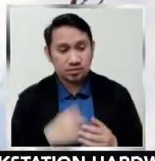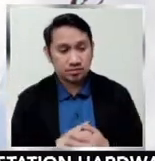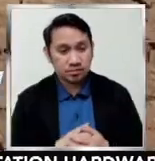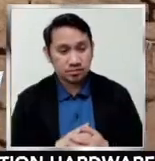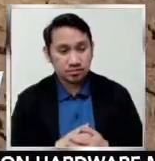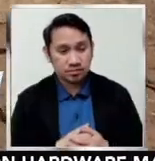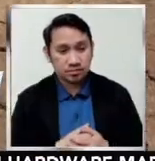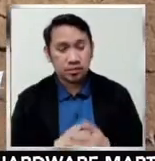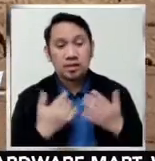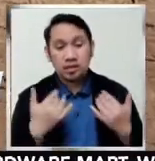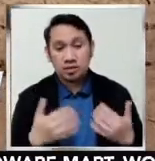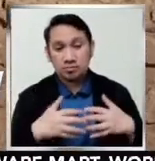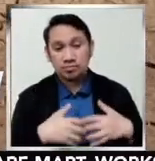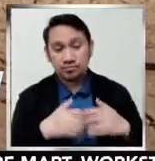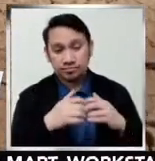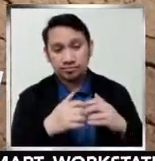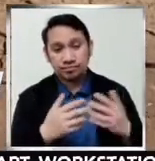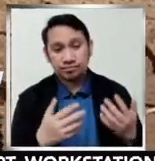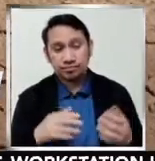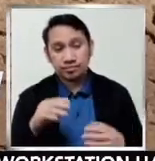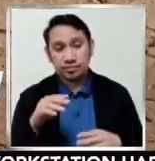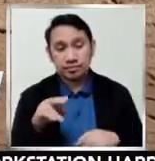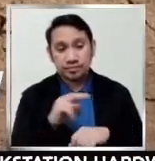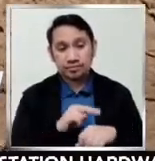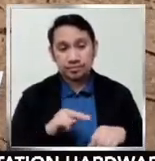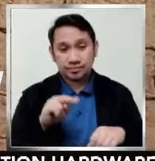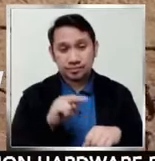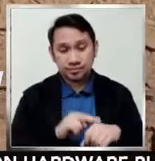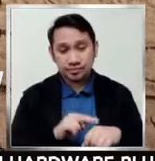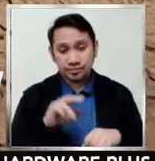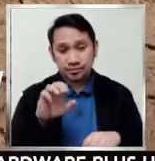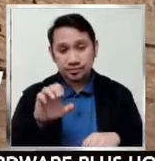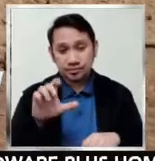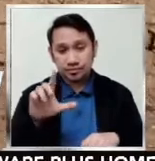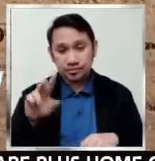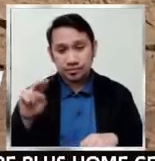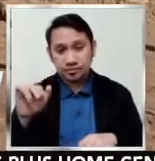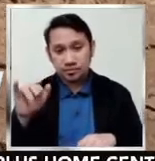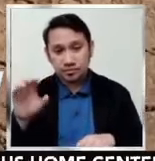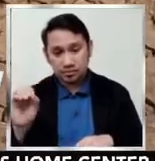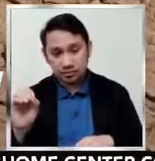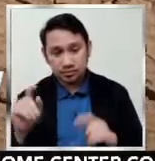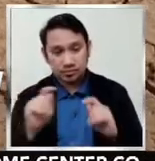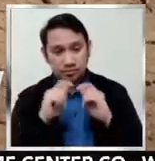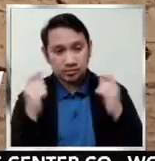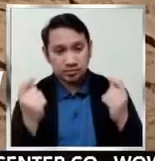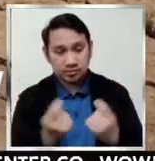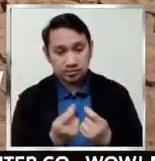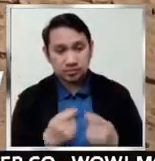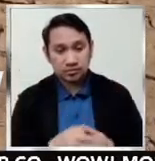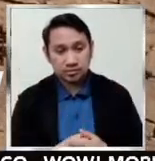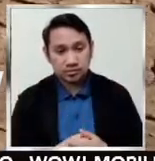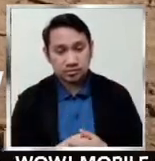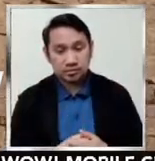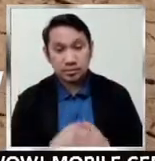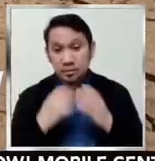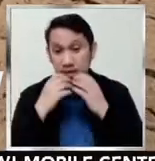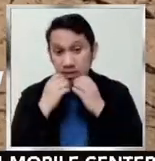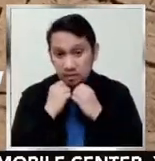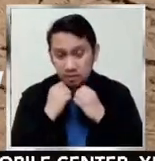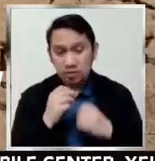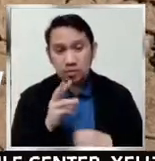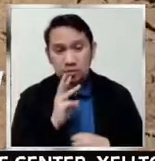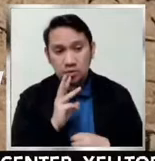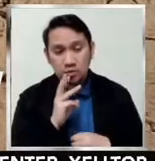bubuo ng National El Nino Team para paghandaan ang dagok ng El Nino. Pag nagtitipid sa tubig, binabawasan